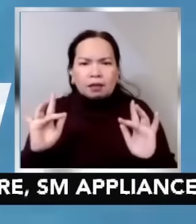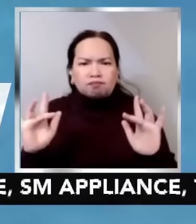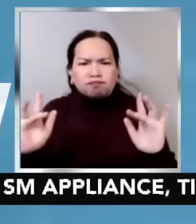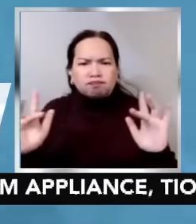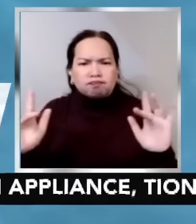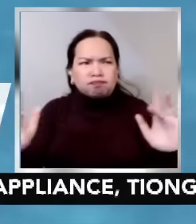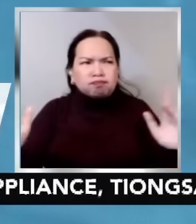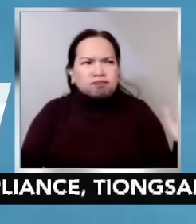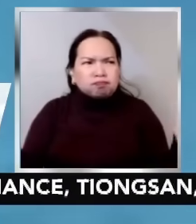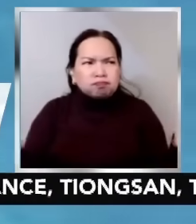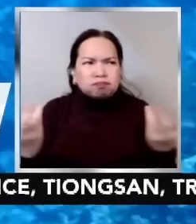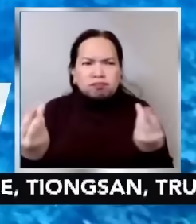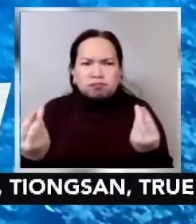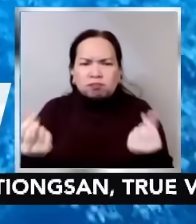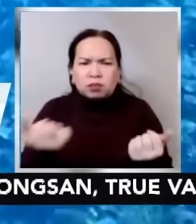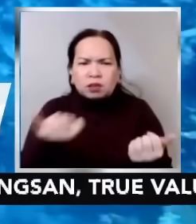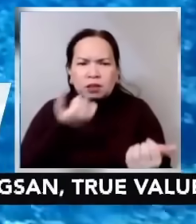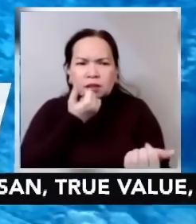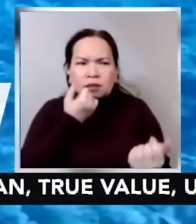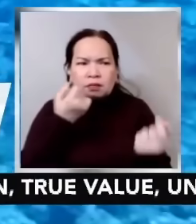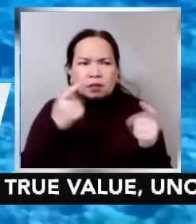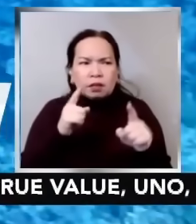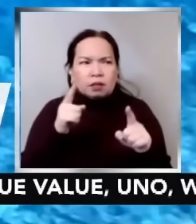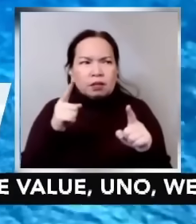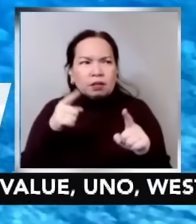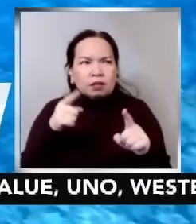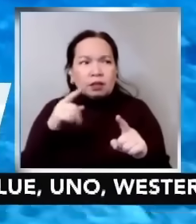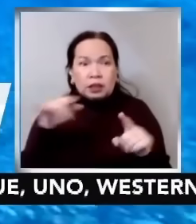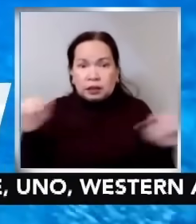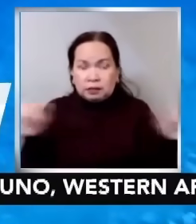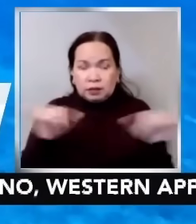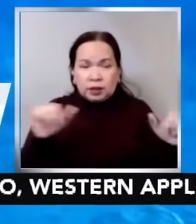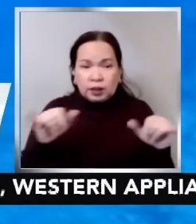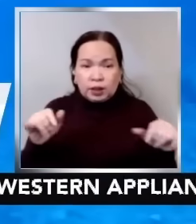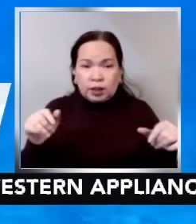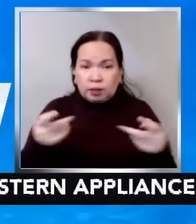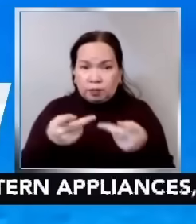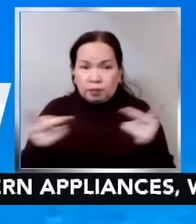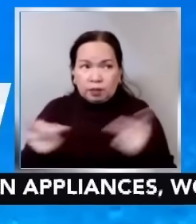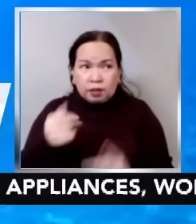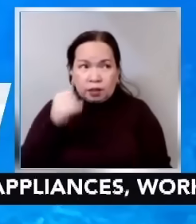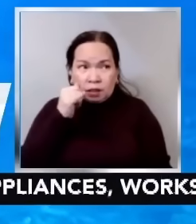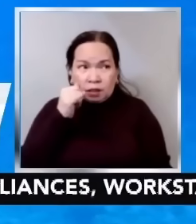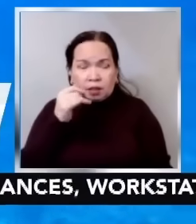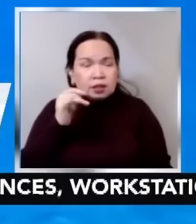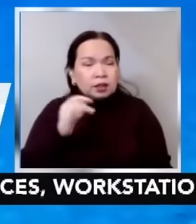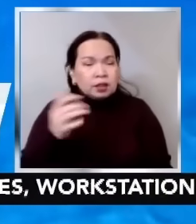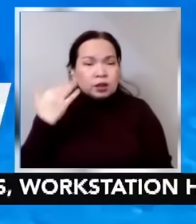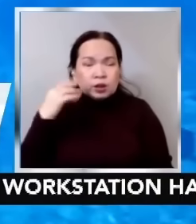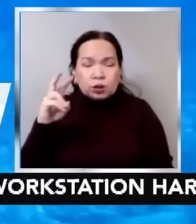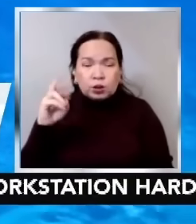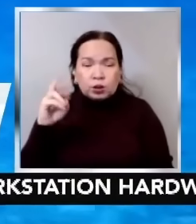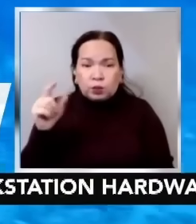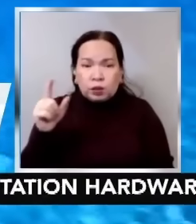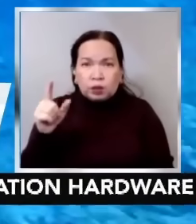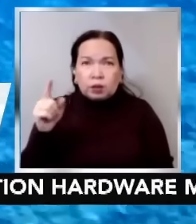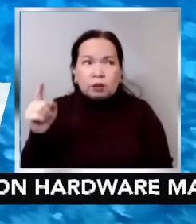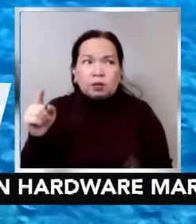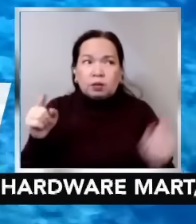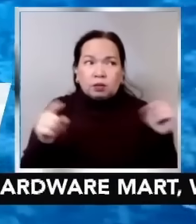Hindi tiyak ng UPMSI kung eksaktong lugar ang nakuna nila noong 2021 sa napuntahan ng Westcom nitong Hulyo.